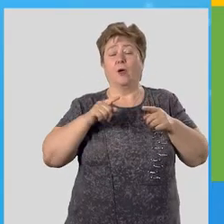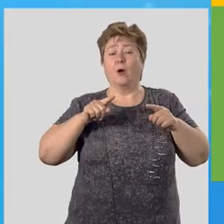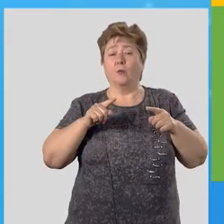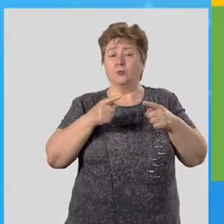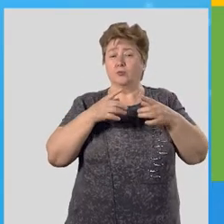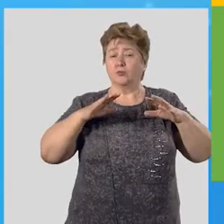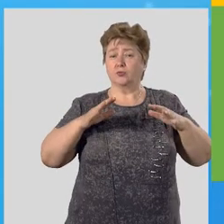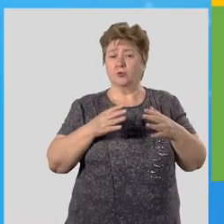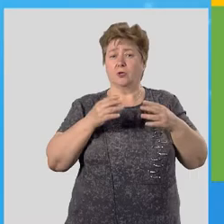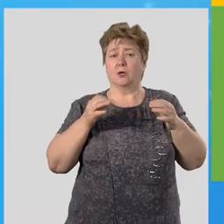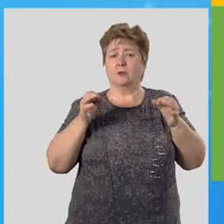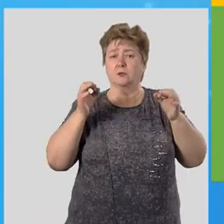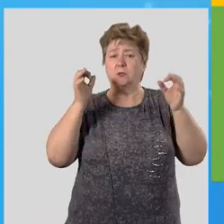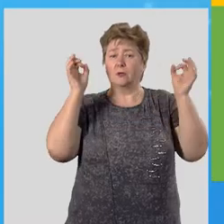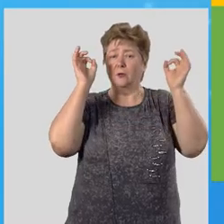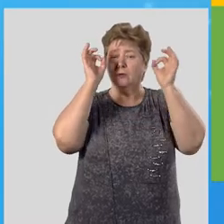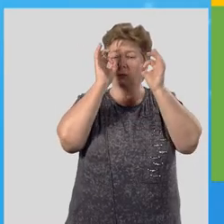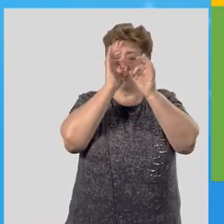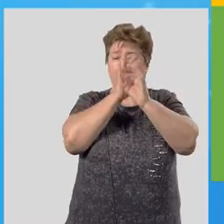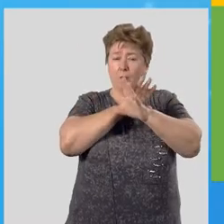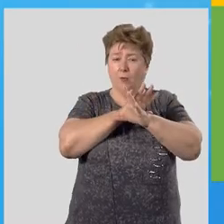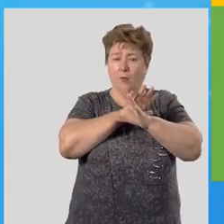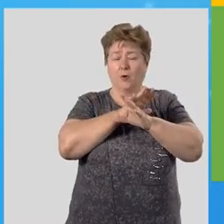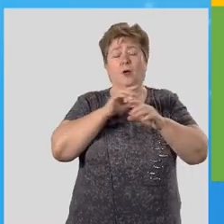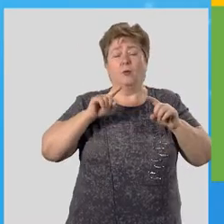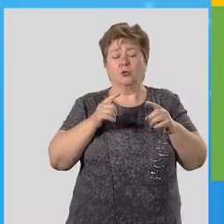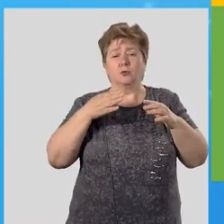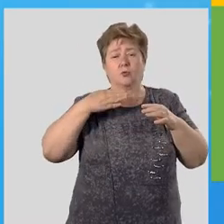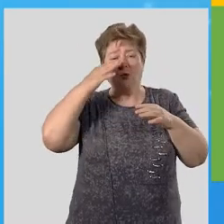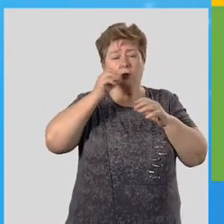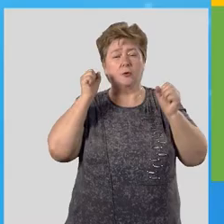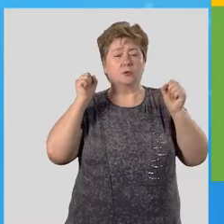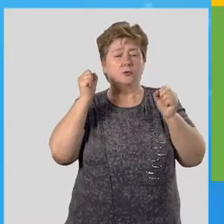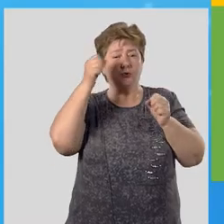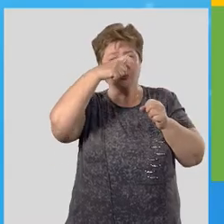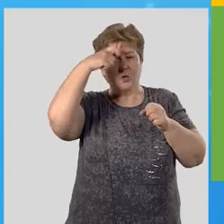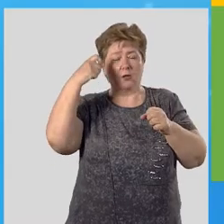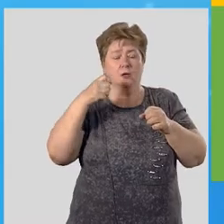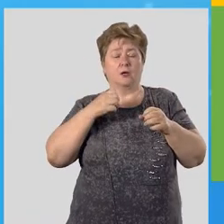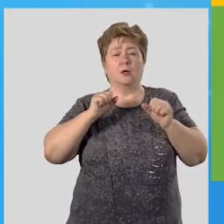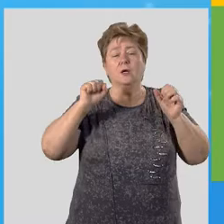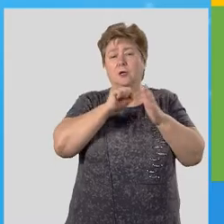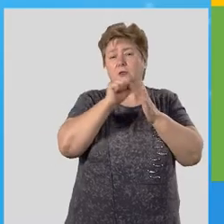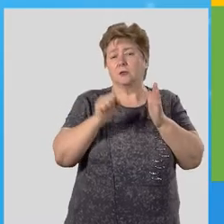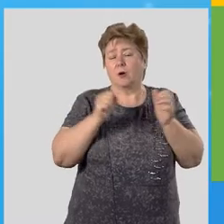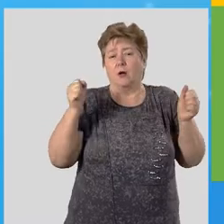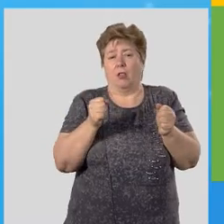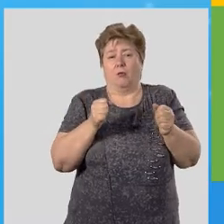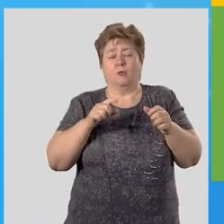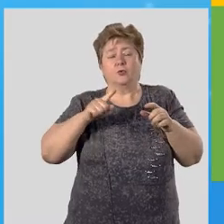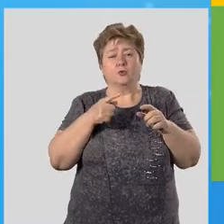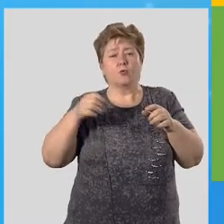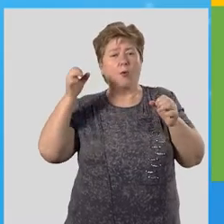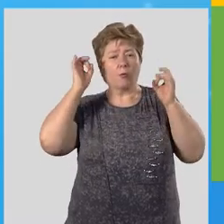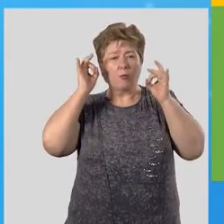чего происходит затмение солнца? Почему лето жаркое, а зима холодная? Почему гремит